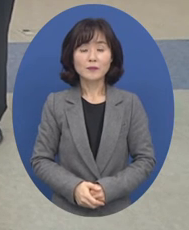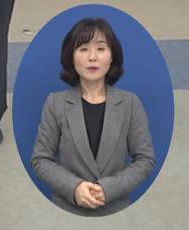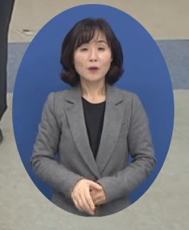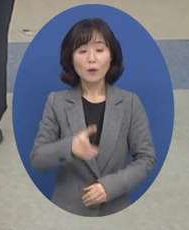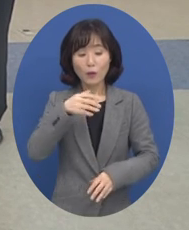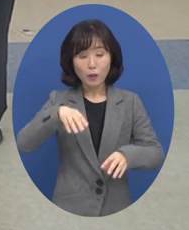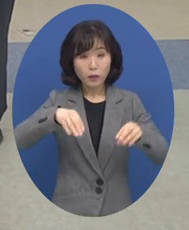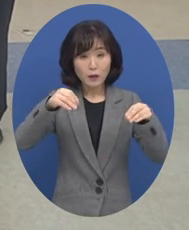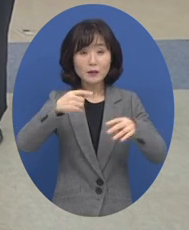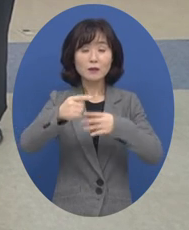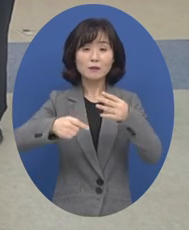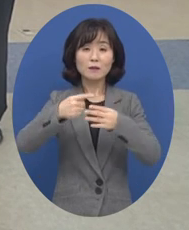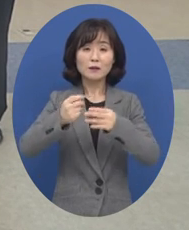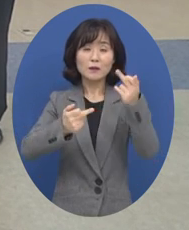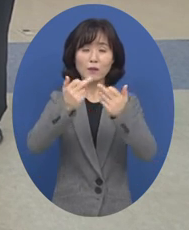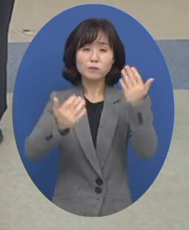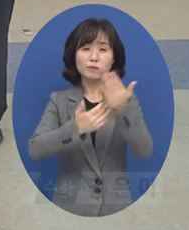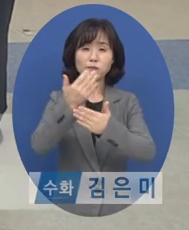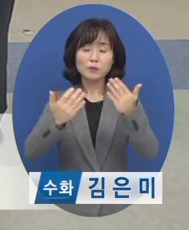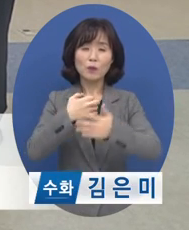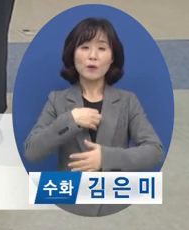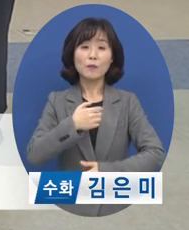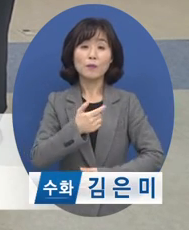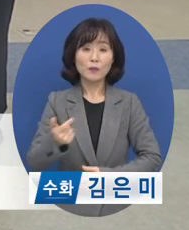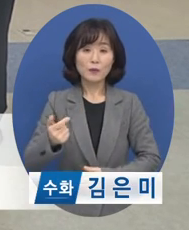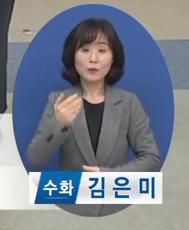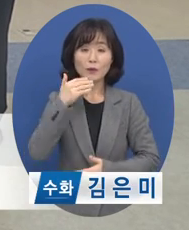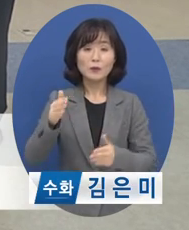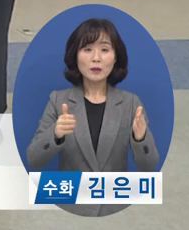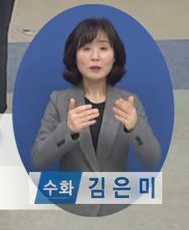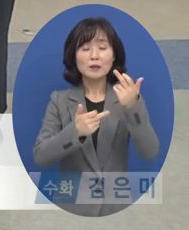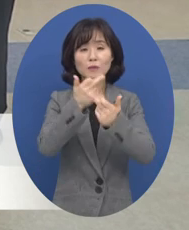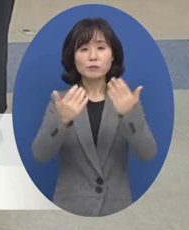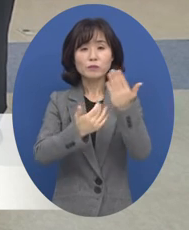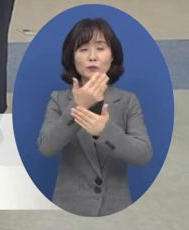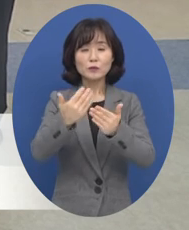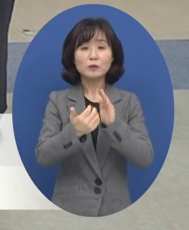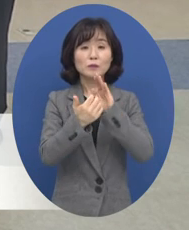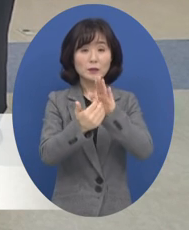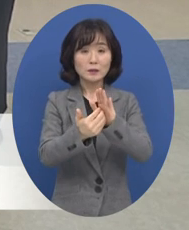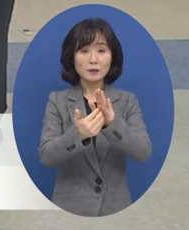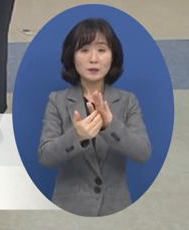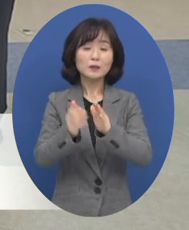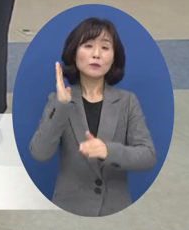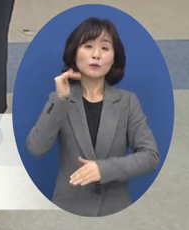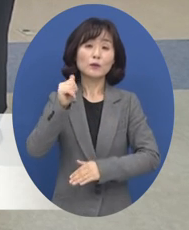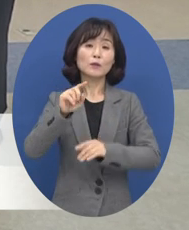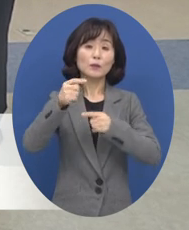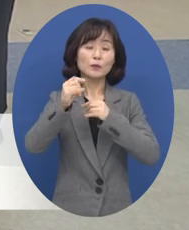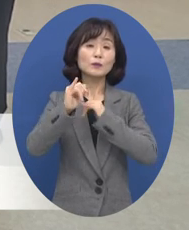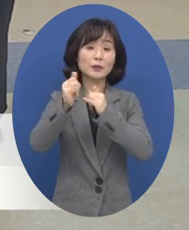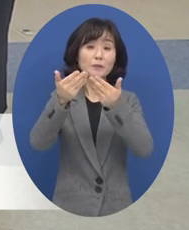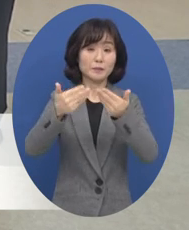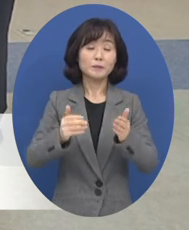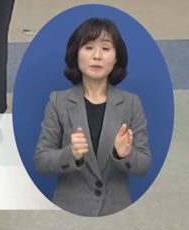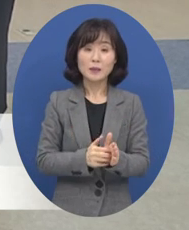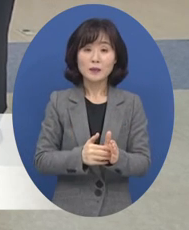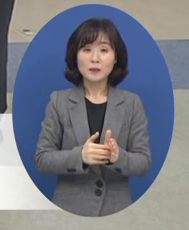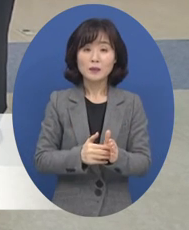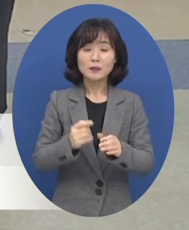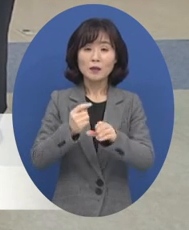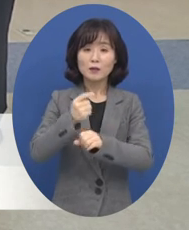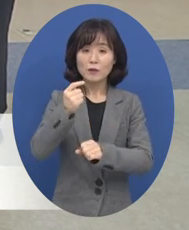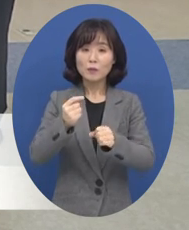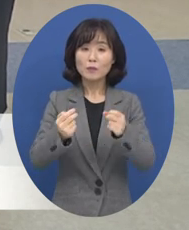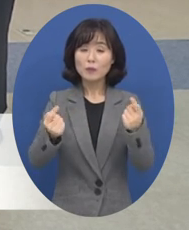건조한 계절에는 산불발생 위험이 커지는데 요 경기도가 산불방지 대통령 표창을 수상했습니다 지난해 비해 산불